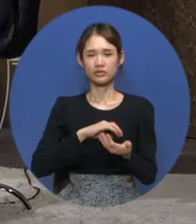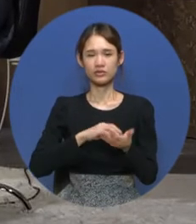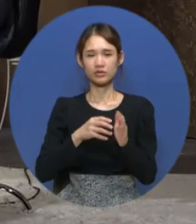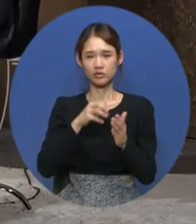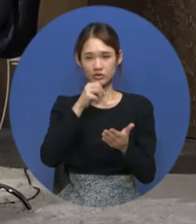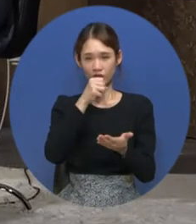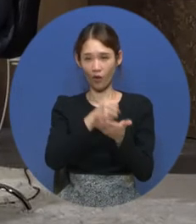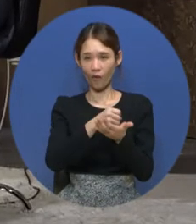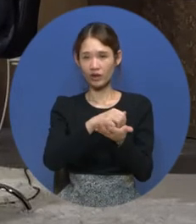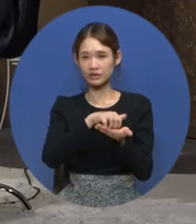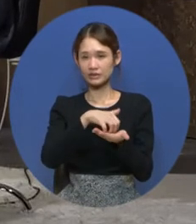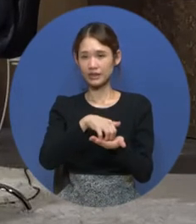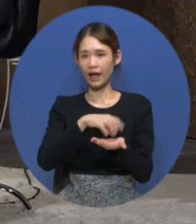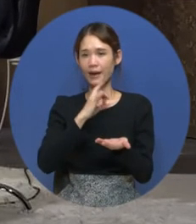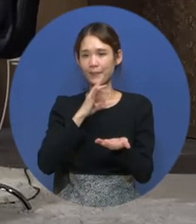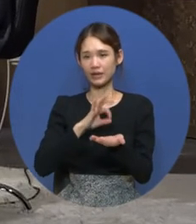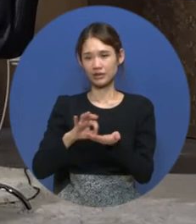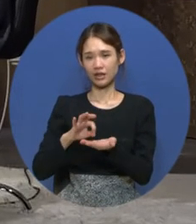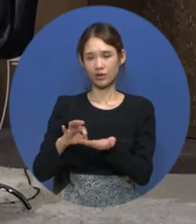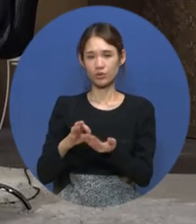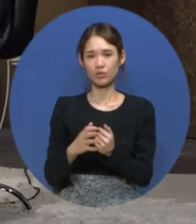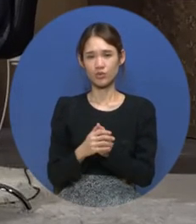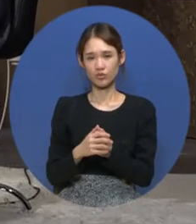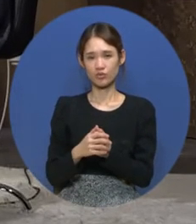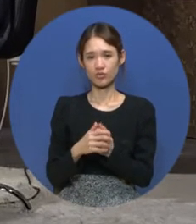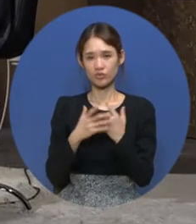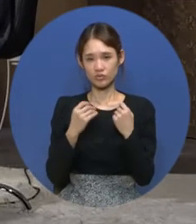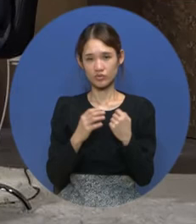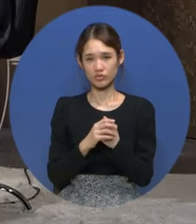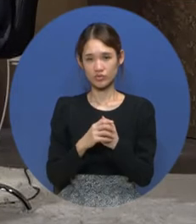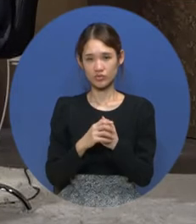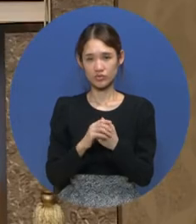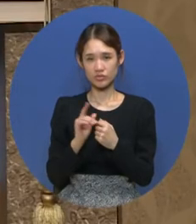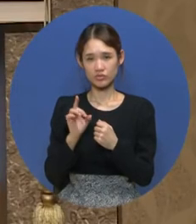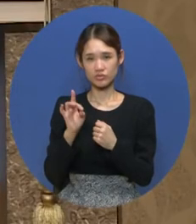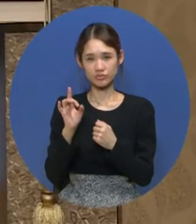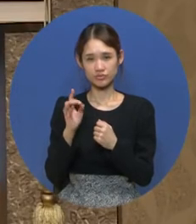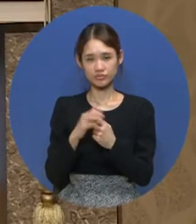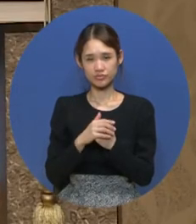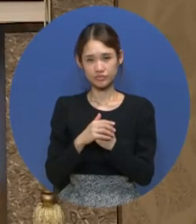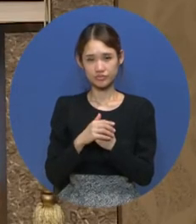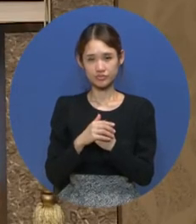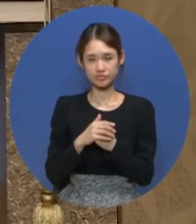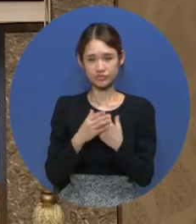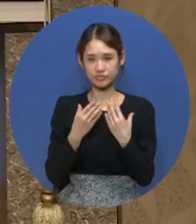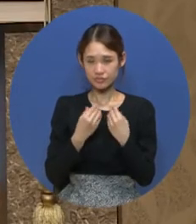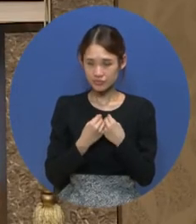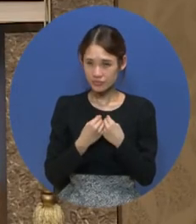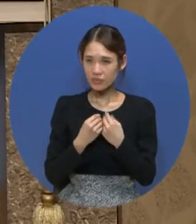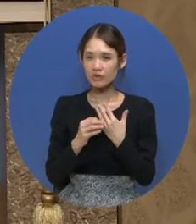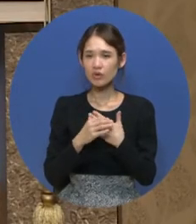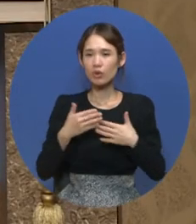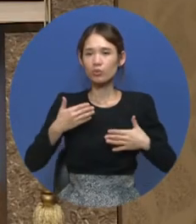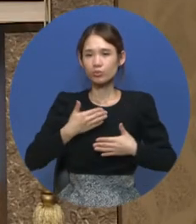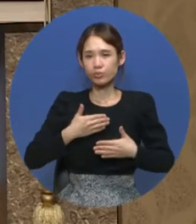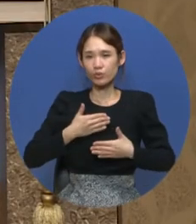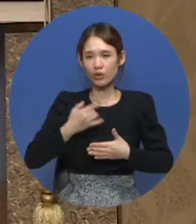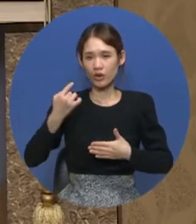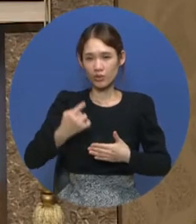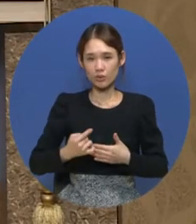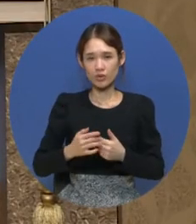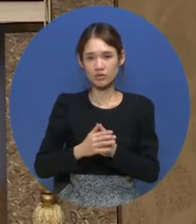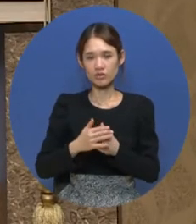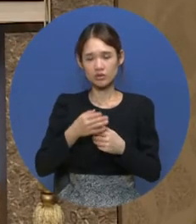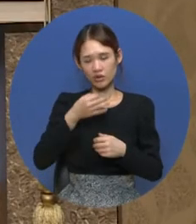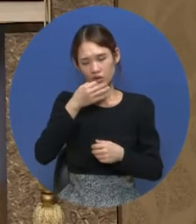적당량 만큼 안되네 아 그렇게 하는데 단 어 좀 심히 예를 들어서 목욕을 하고 나오거나 그럴 때